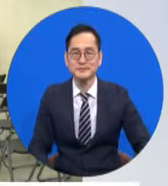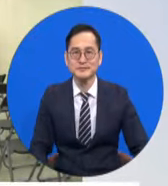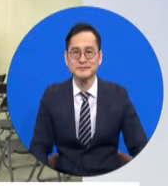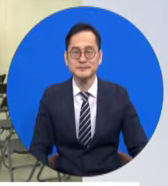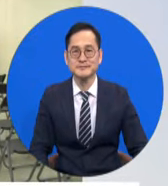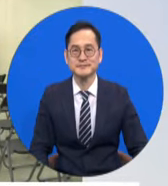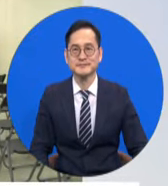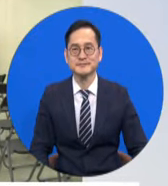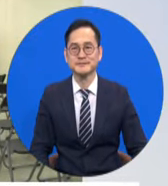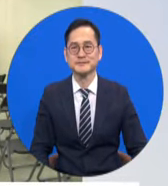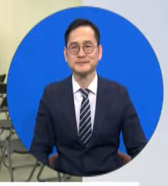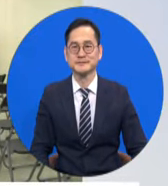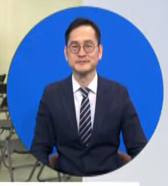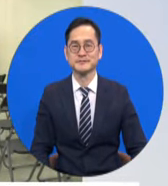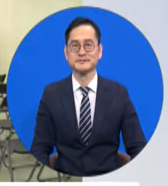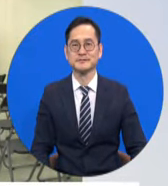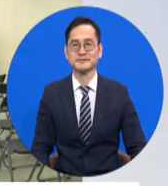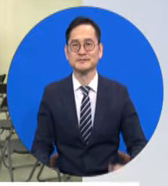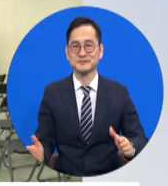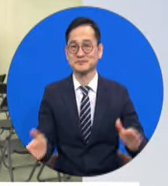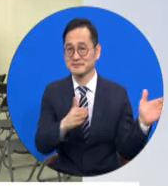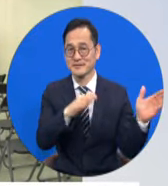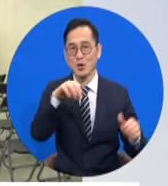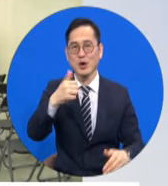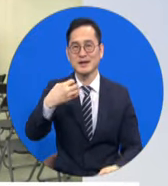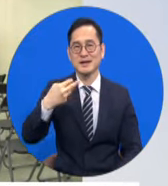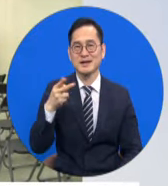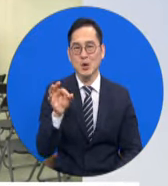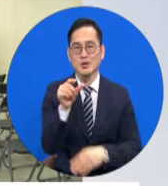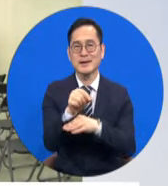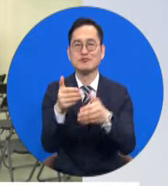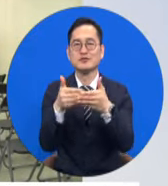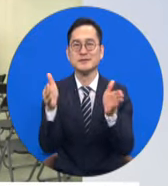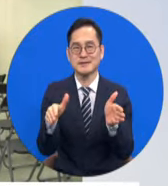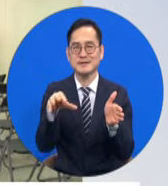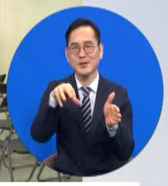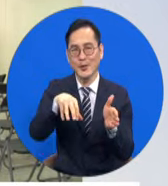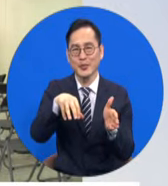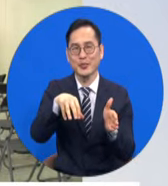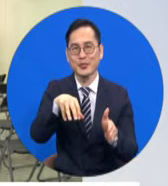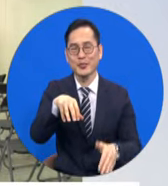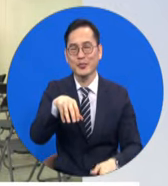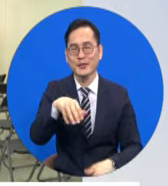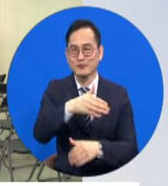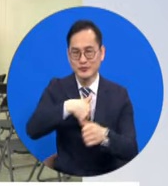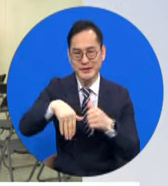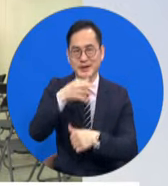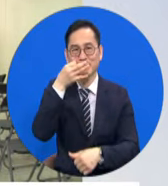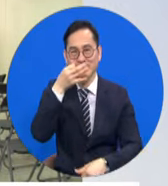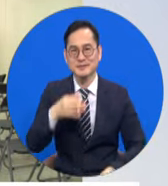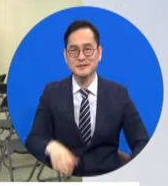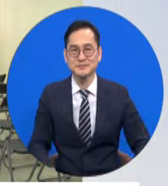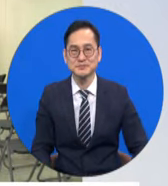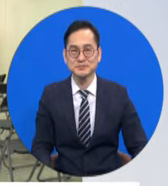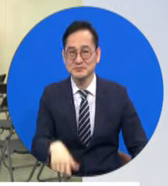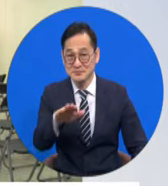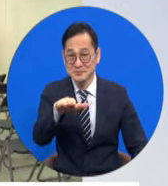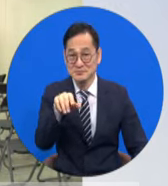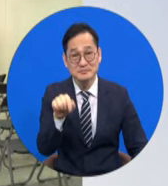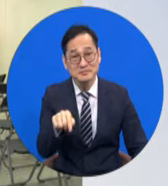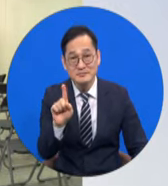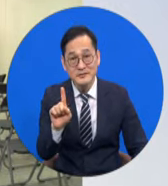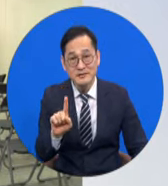네, 이번에는 원희룡 후보 캠프 분위기 살펴보겠습니다. 여기에는 이현용 기자가 나가 있습니다. 이 기자, 원캠프 분위기